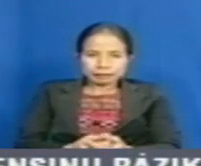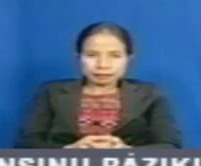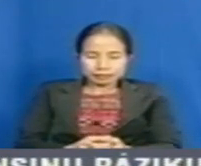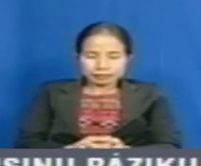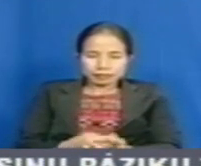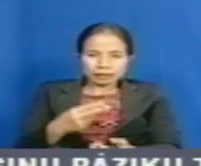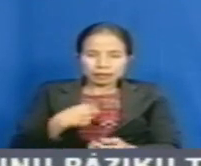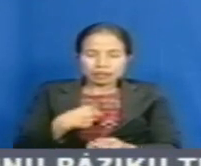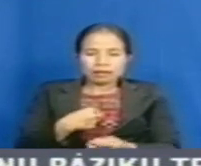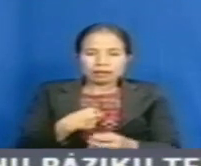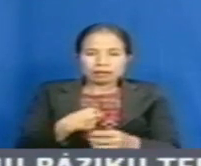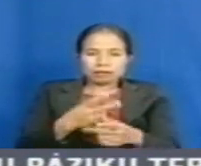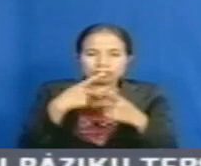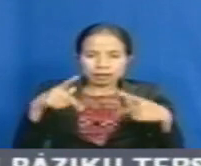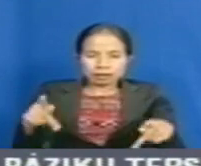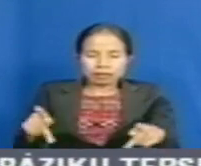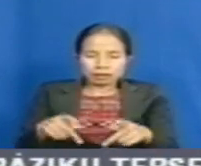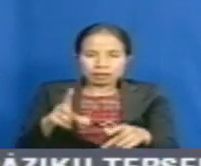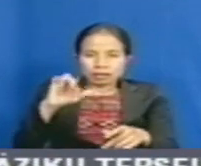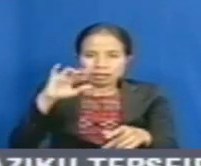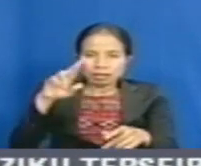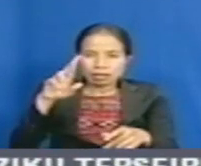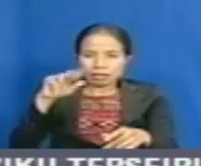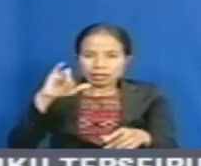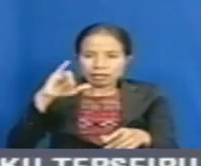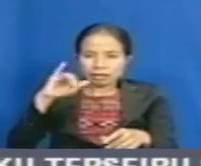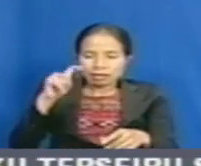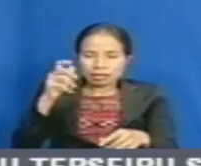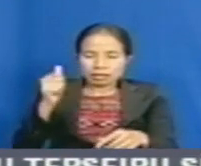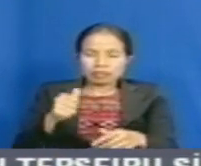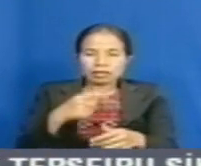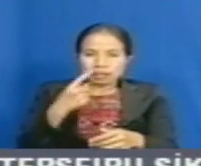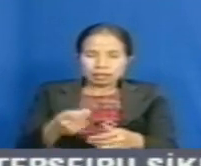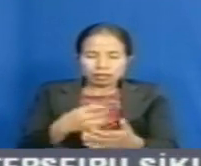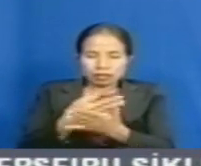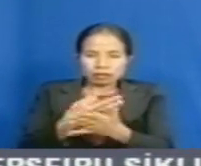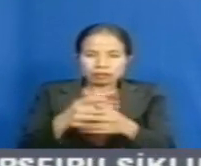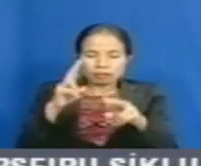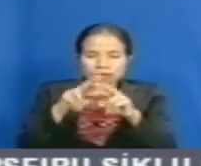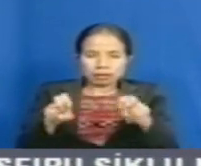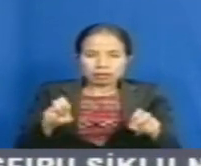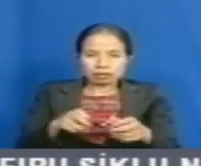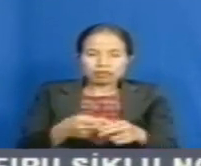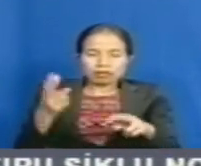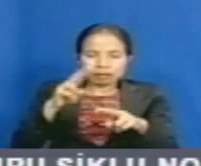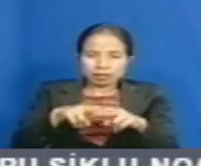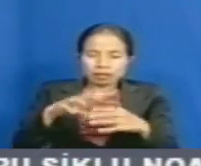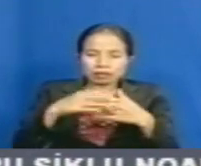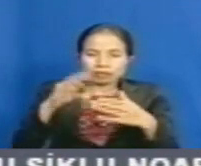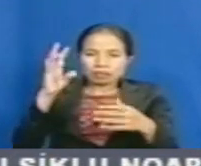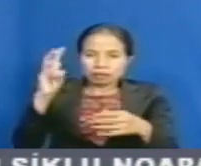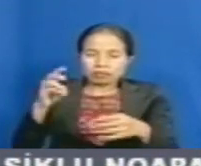Na embalosa do mi soibada, Rita Dalina, sexta-feira, neba, RTL, hateten, preço manotolun rakida saiba dolaren,